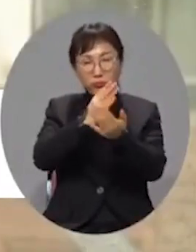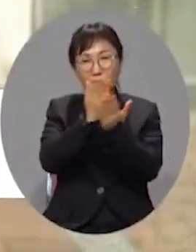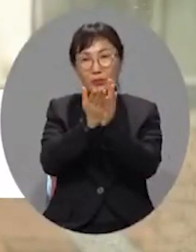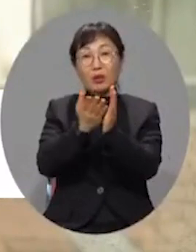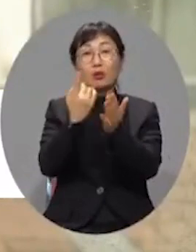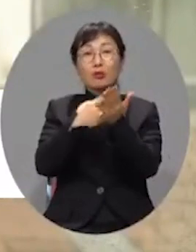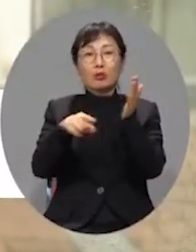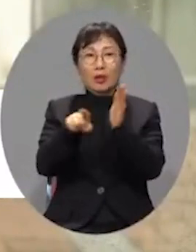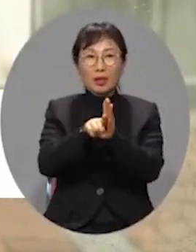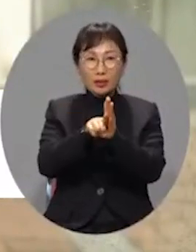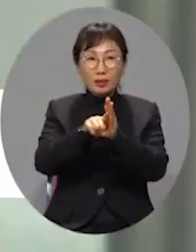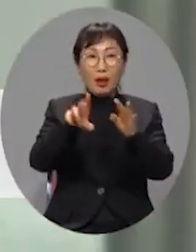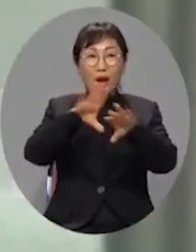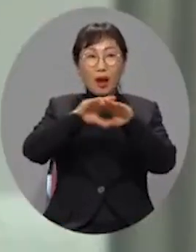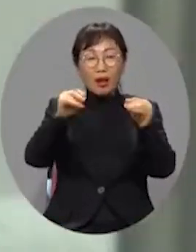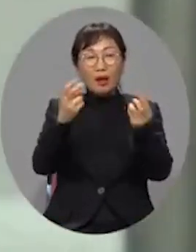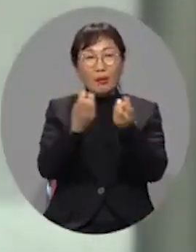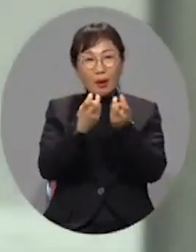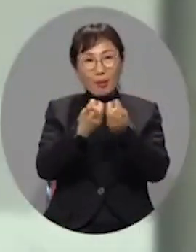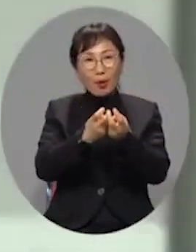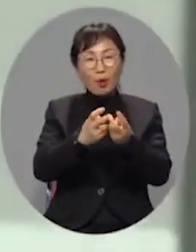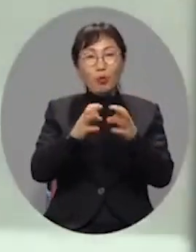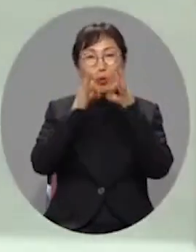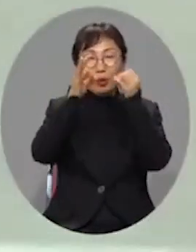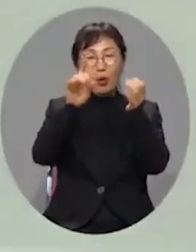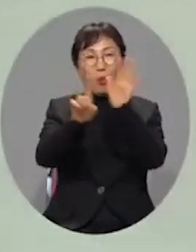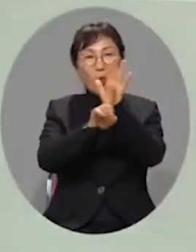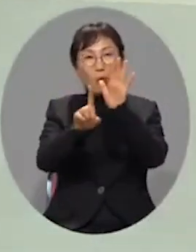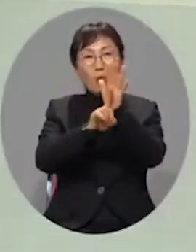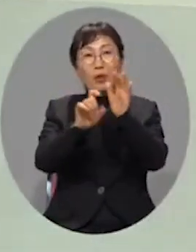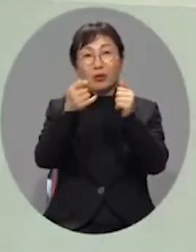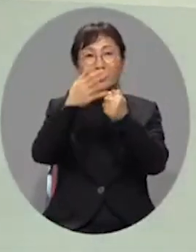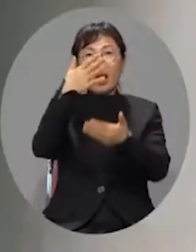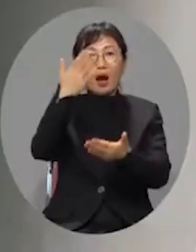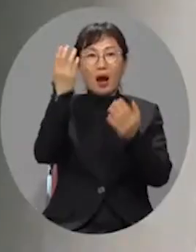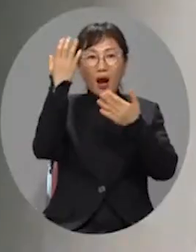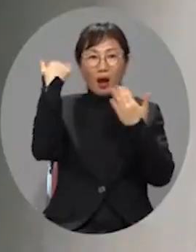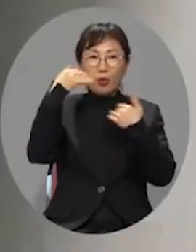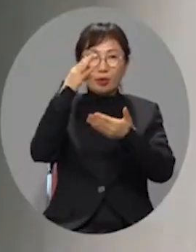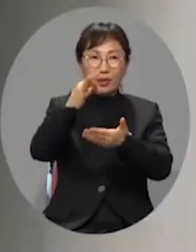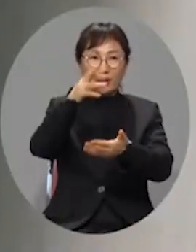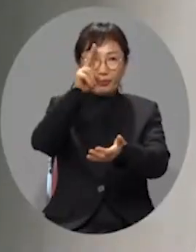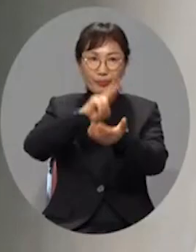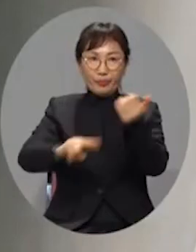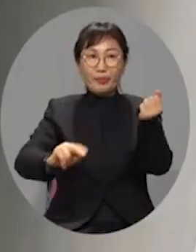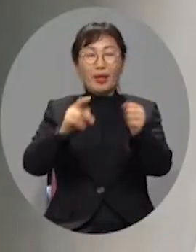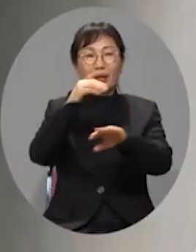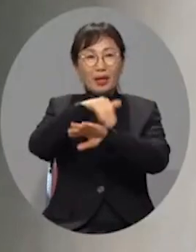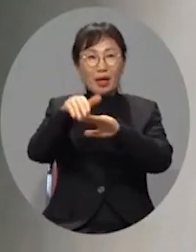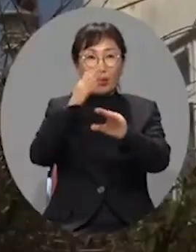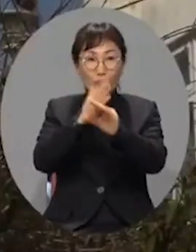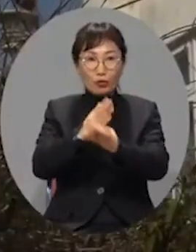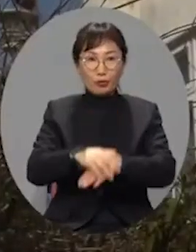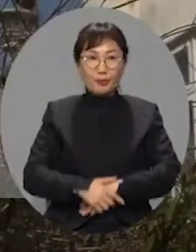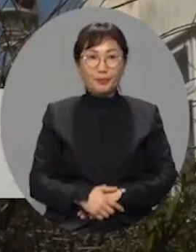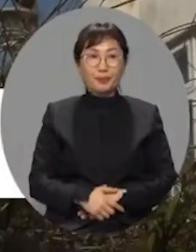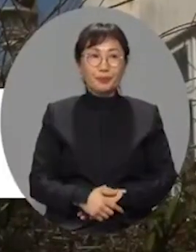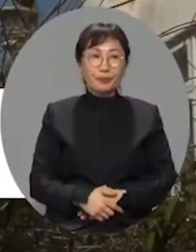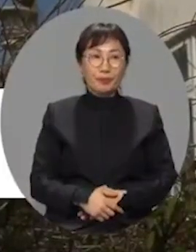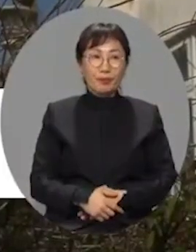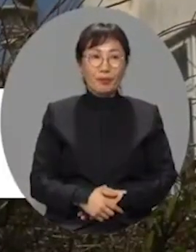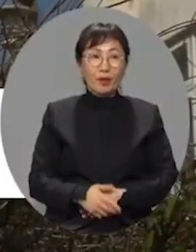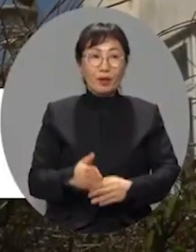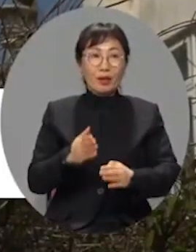위해 청산 절차에 들어갔고 공매를 통해 학교 재산을 처분할 예정입니다. 하속자예요. 그러다 보니까